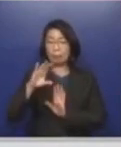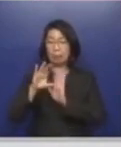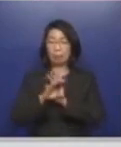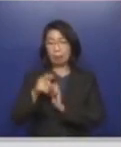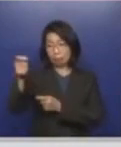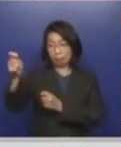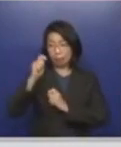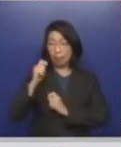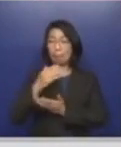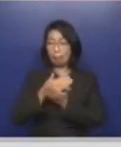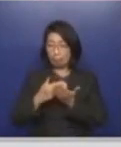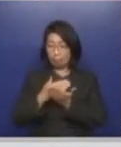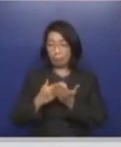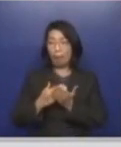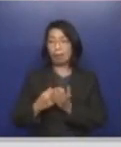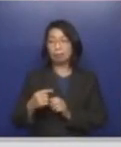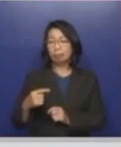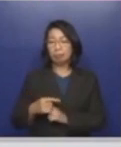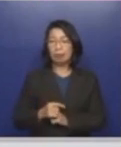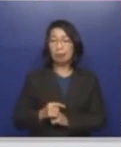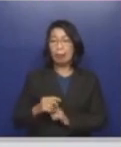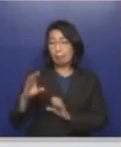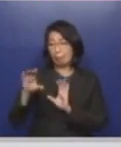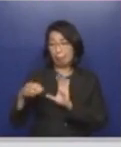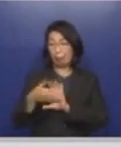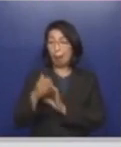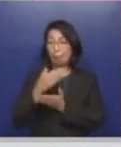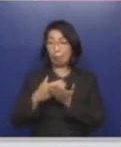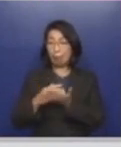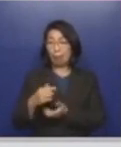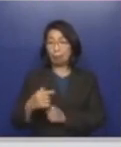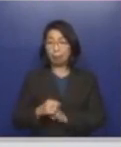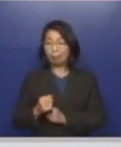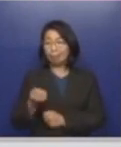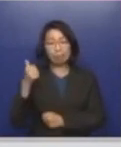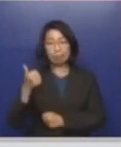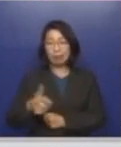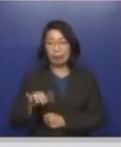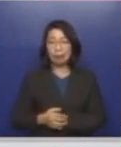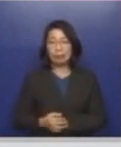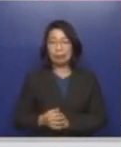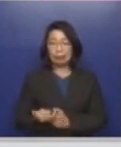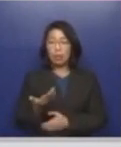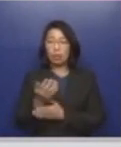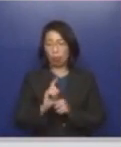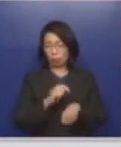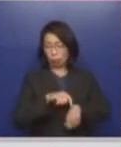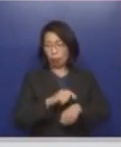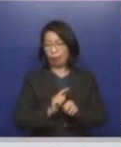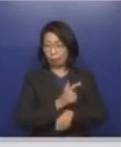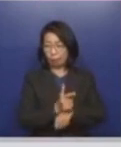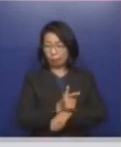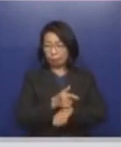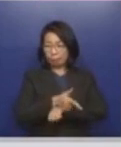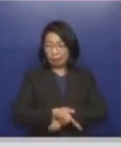าพแล้วก็มีการเซ็นเซอร์ก็ไม่เป็นไรครับและอีกเรื่องหนึ่งก็คือผมอาจจะเลยเวลาจาก10นาทีที่ได้ไปสักเล็กน้อยนะครับก็